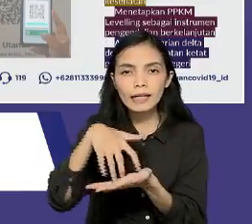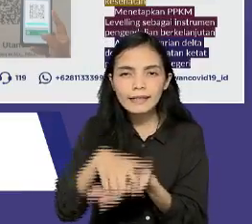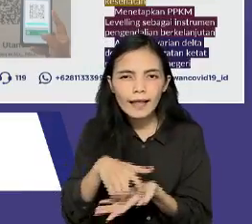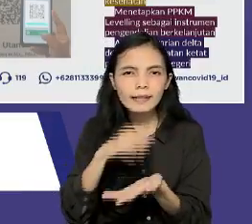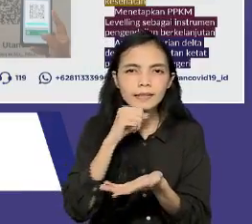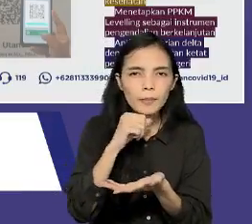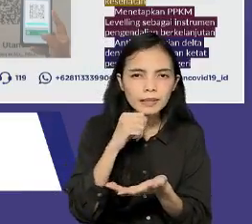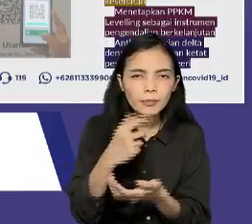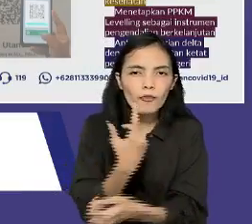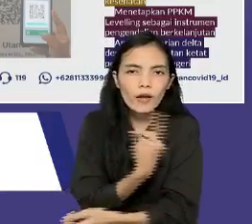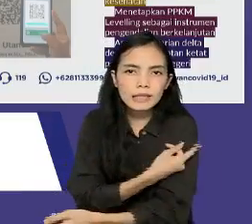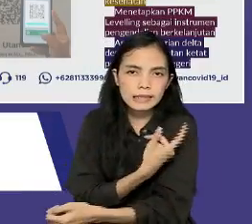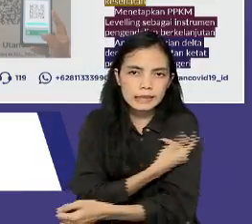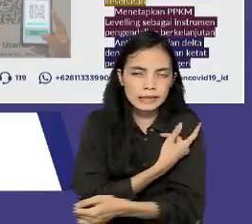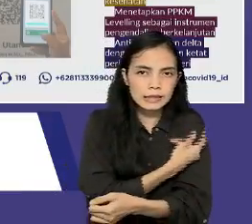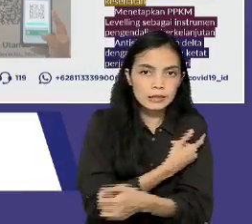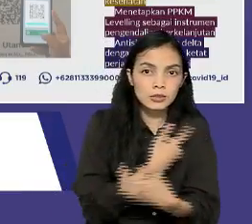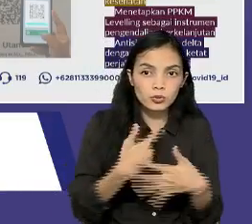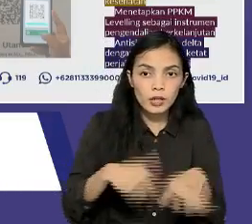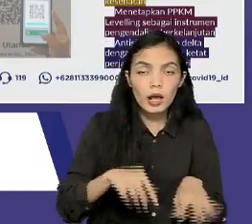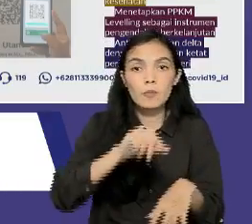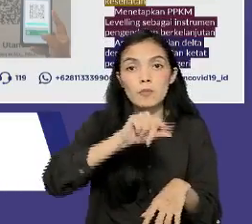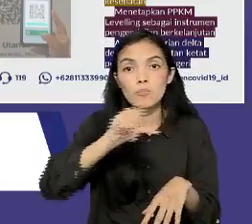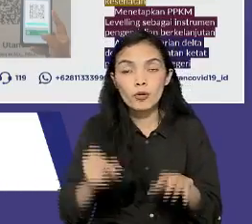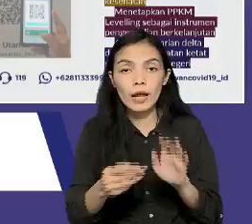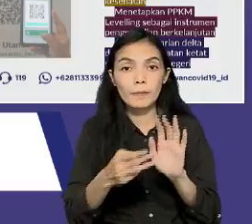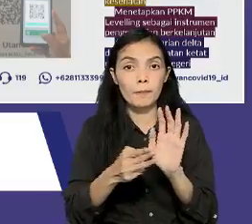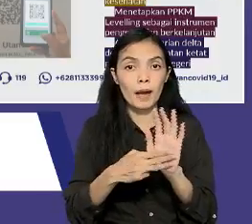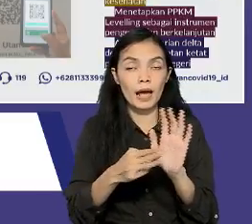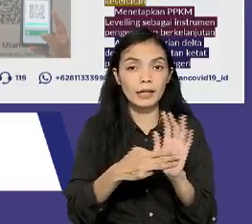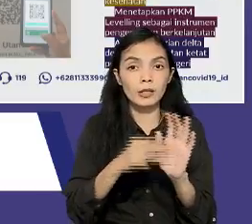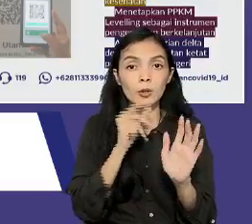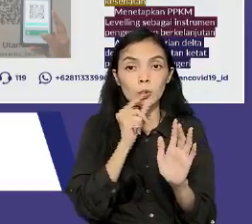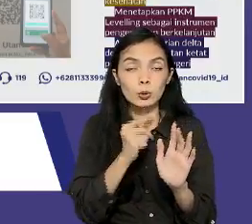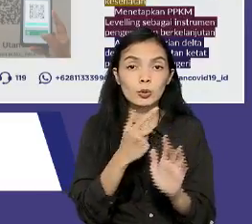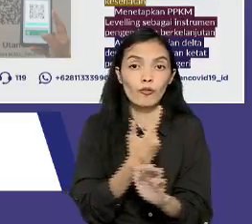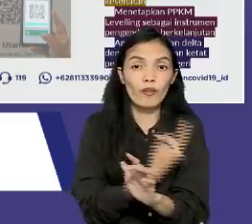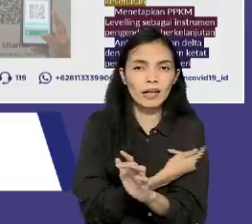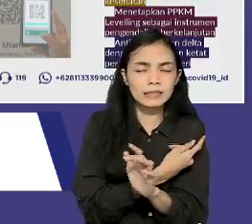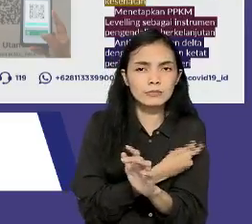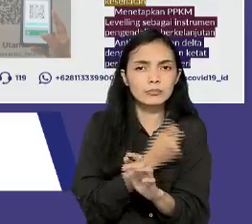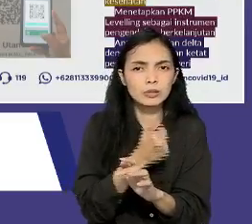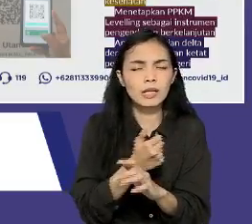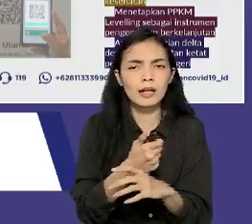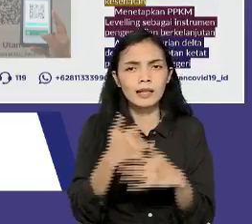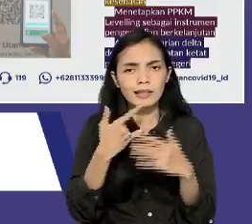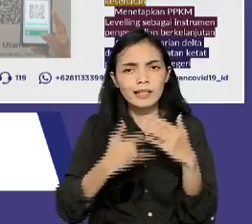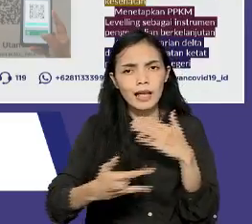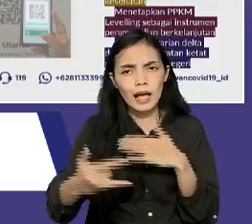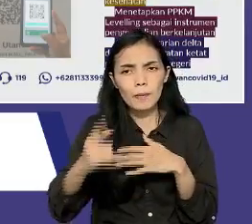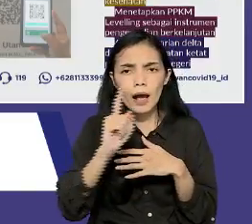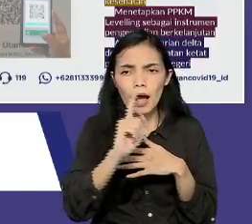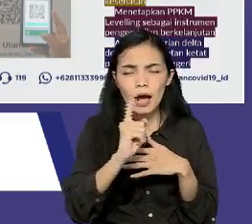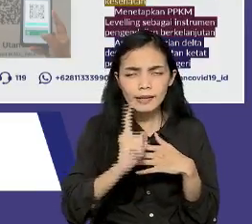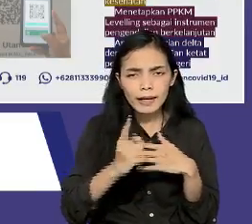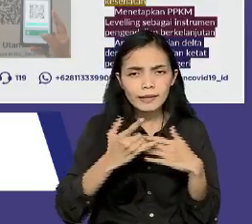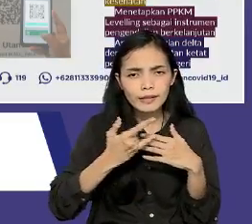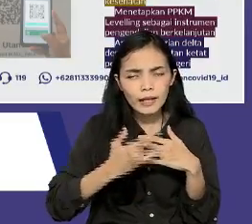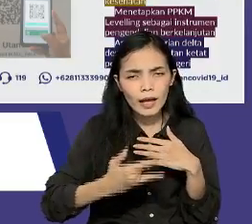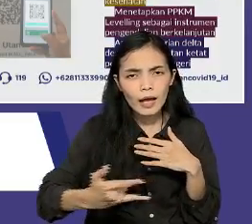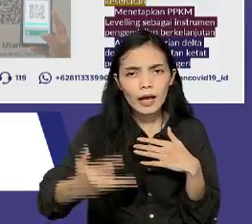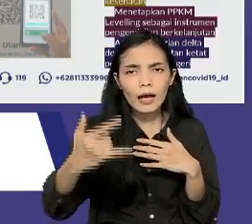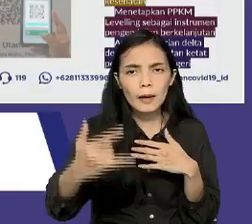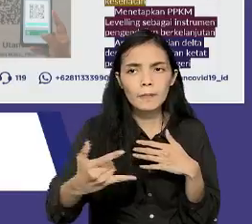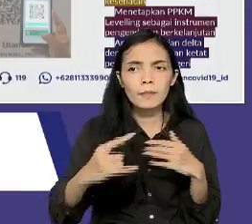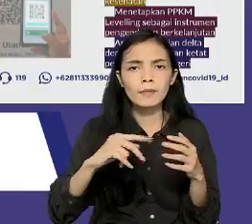COVID-19. Pada bulan selanjutnya, demi menjamin ketersediaan vaksin jangka panjang, serta mendorong kemandirian